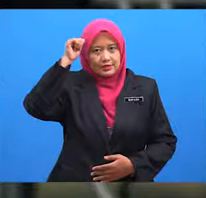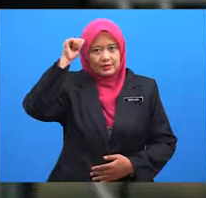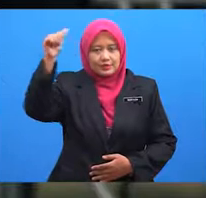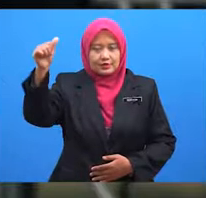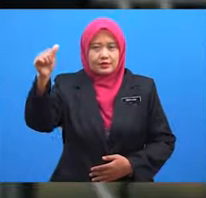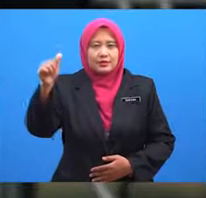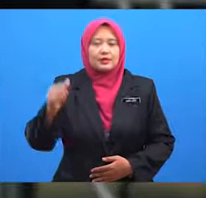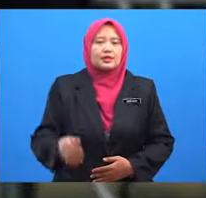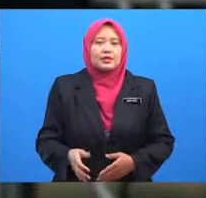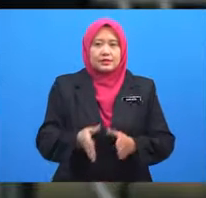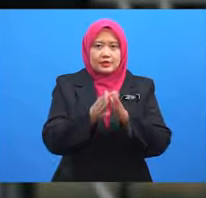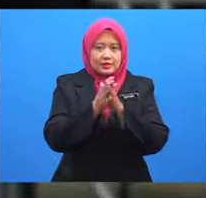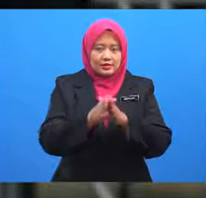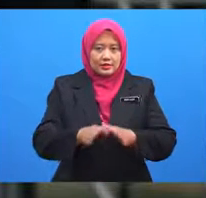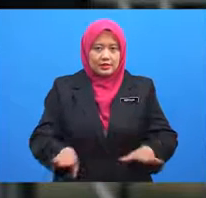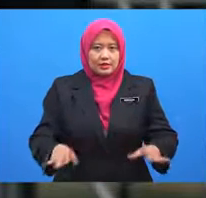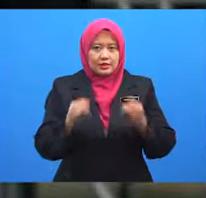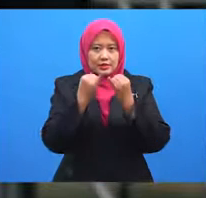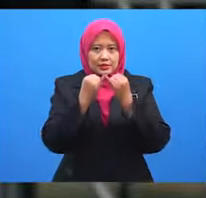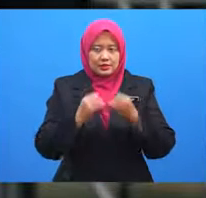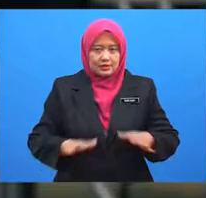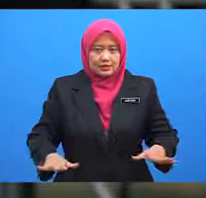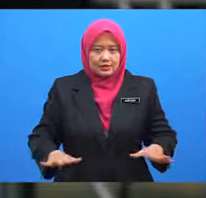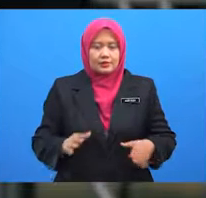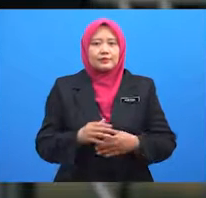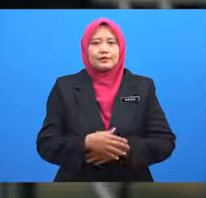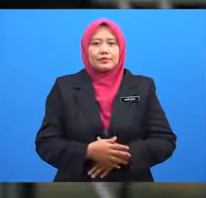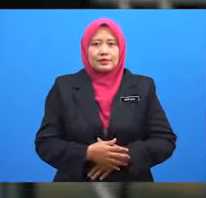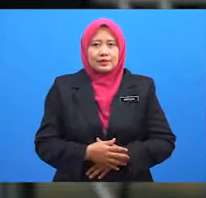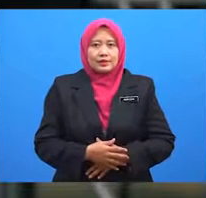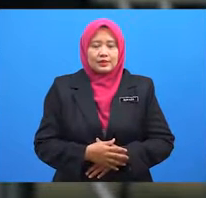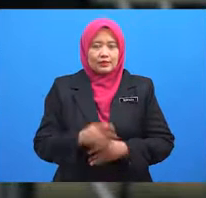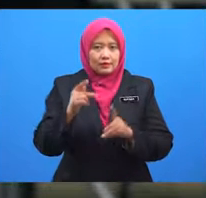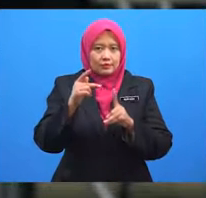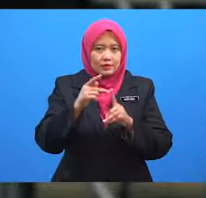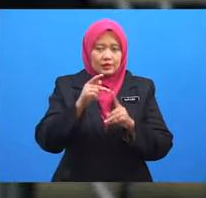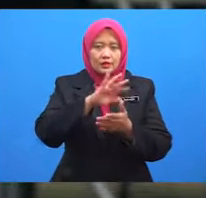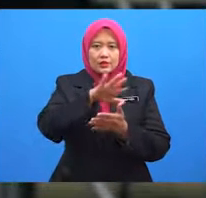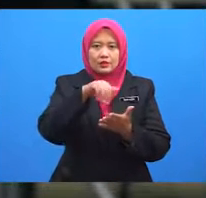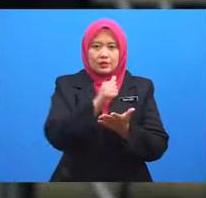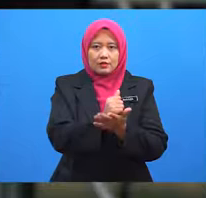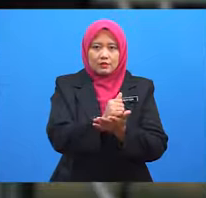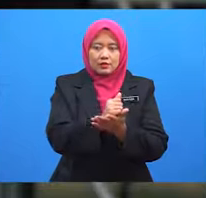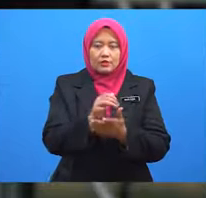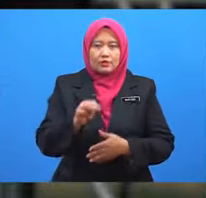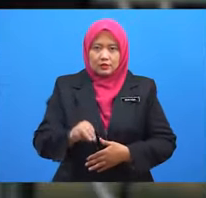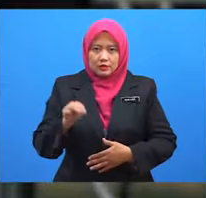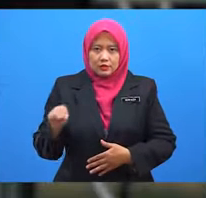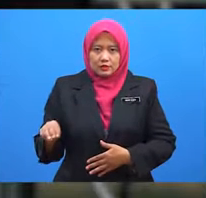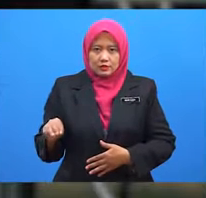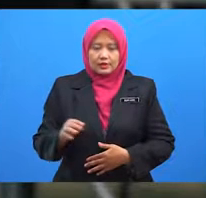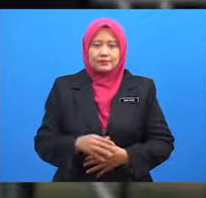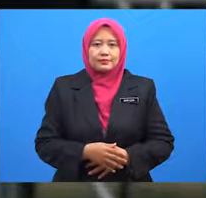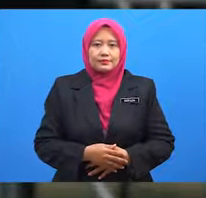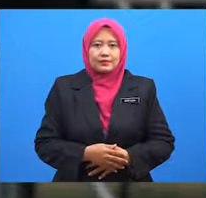Assalamualaikum dan selamat sejahtera kepada pelajar-pelajar yang mengikuti sesi pembelajaran bersama cikgu